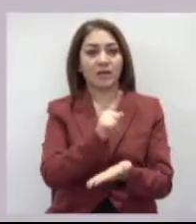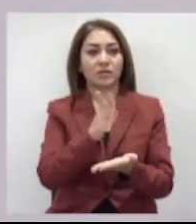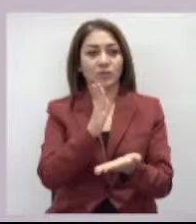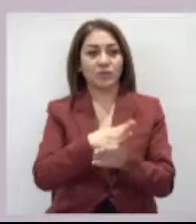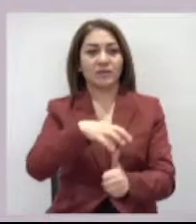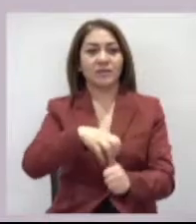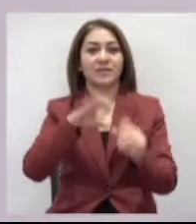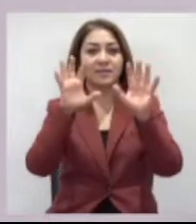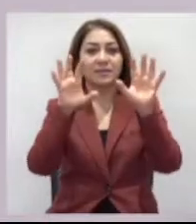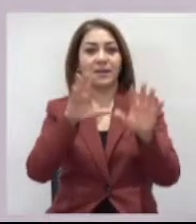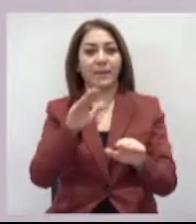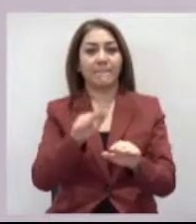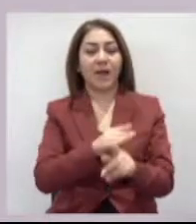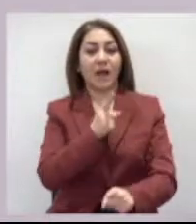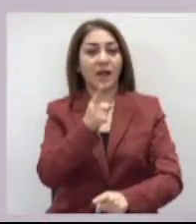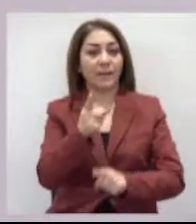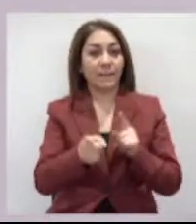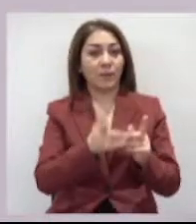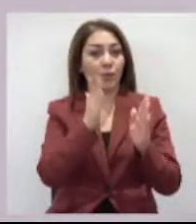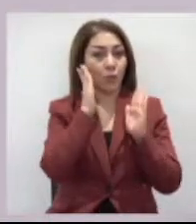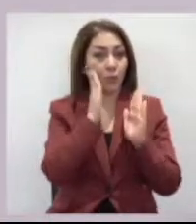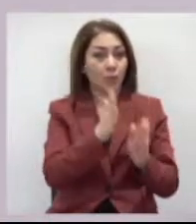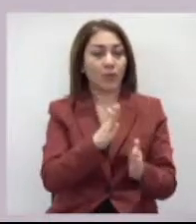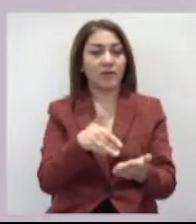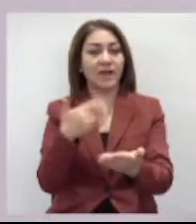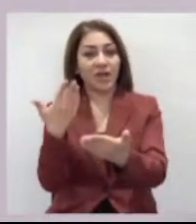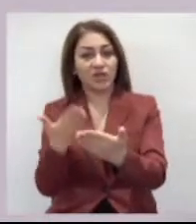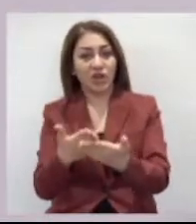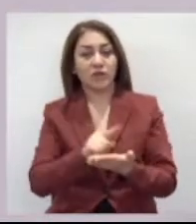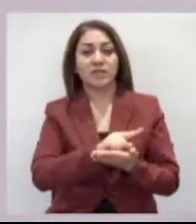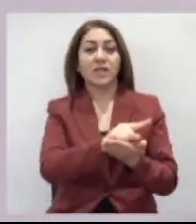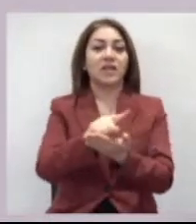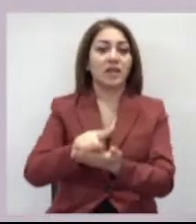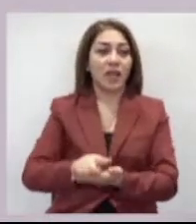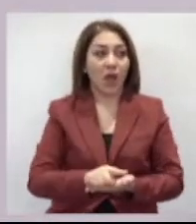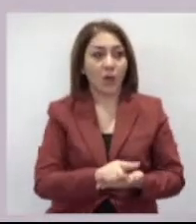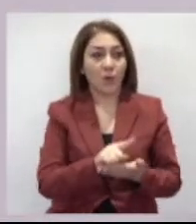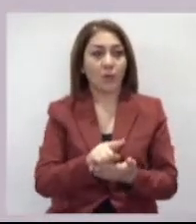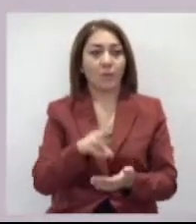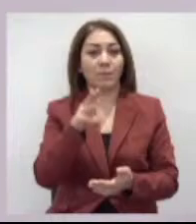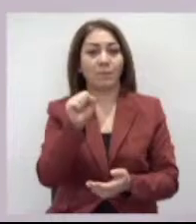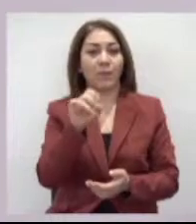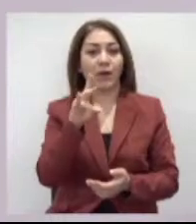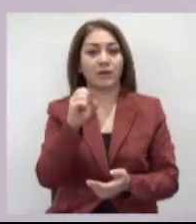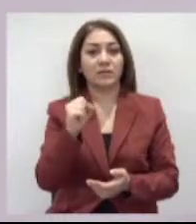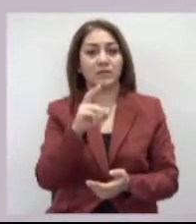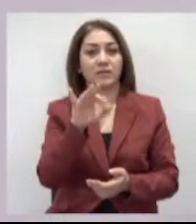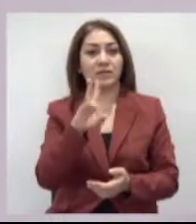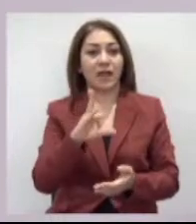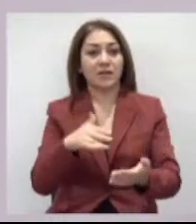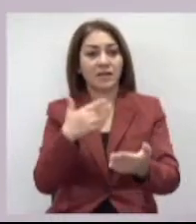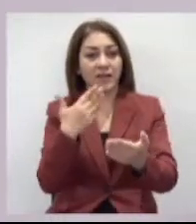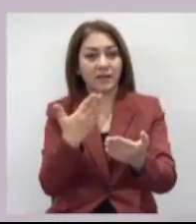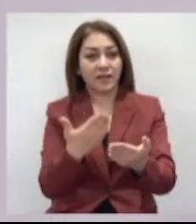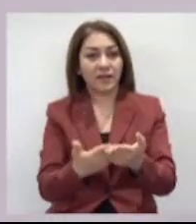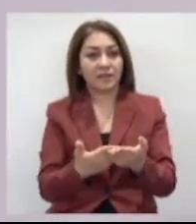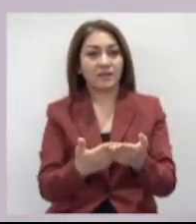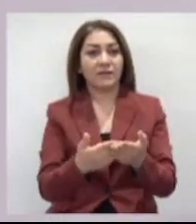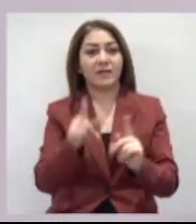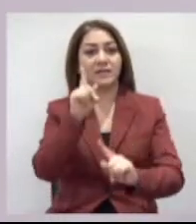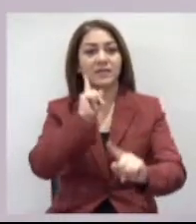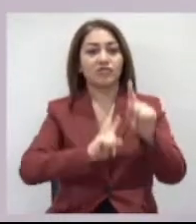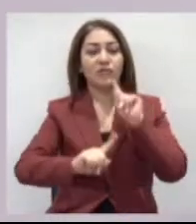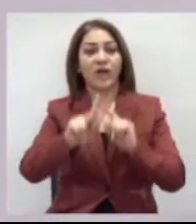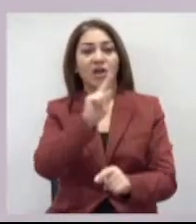սահմանադրական բարեփոխումների ուղղությունների ներկայացում եւ քննարկում, որը կներկայացնի Տիկին Մանասյանը, եւ հանձնաժողովի